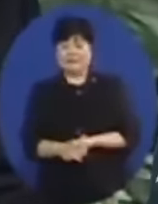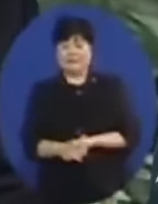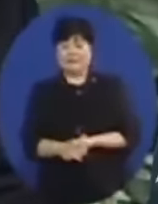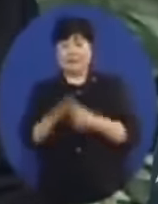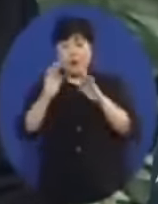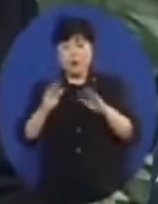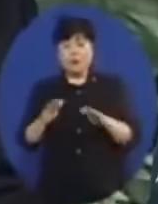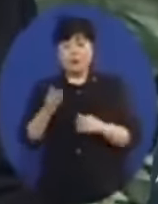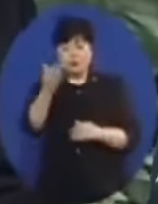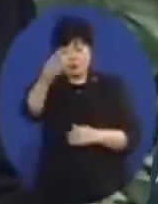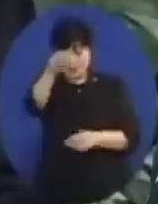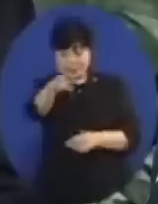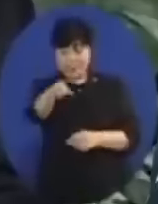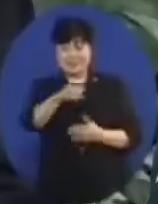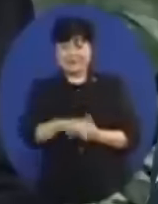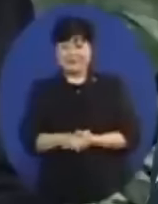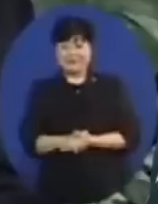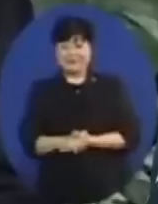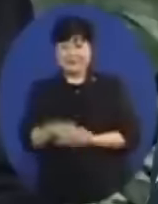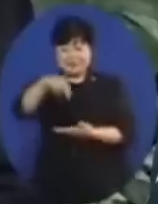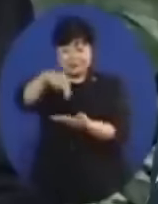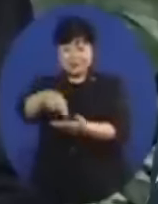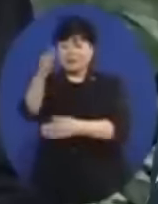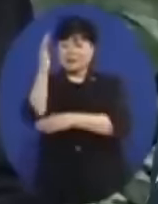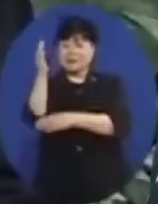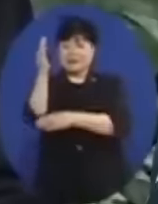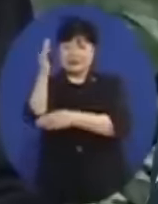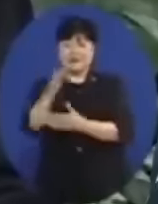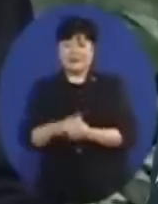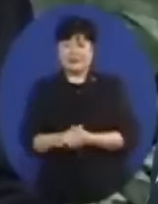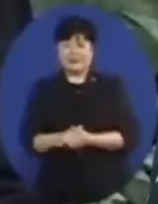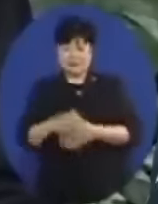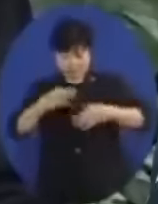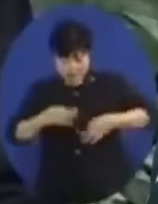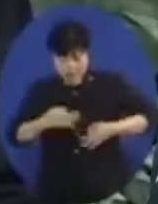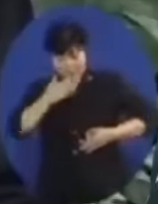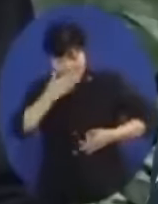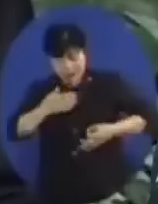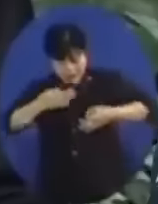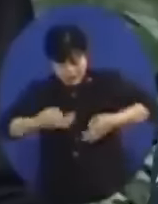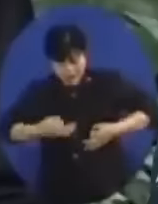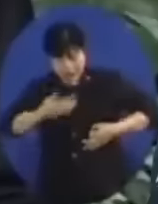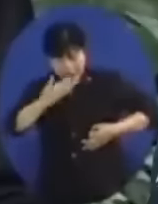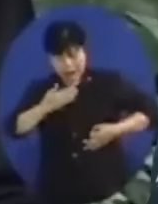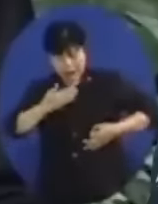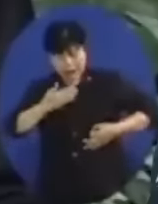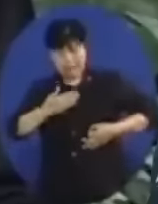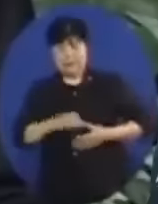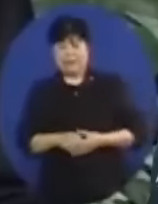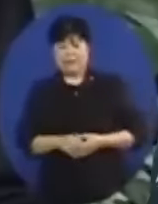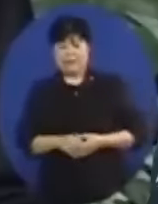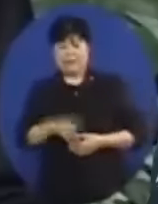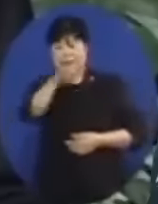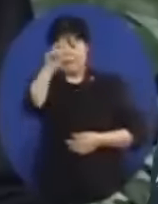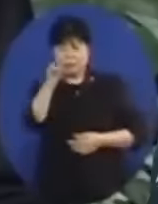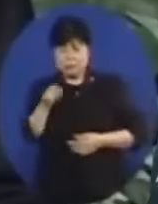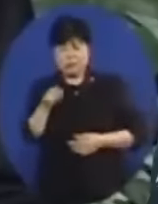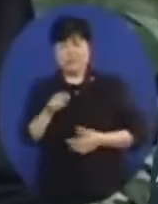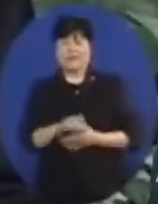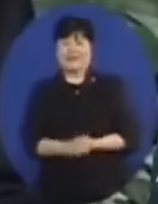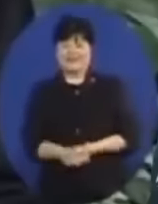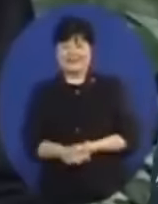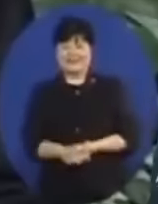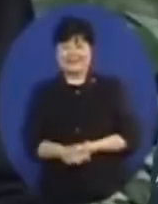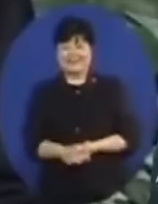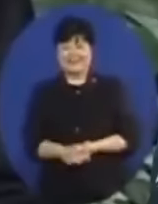제가 오늘 여러분 앞에 서서 설교하면서도 과연 내가 이거 하겠는가 안 하겠는가 퀘션입니다.